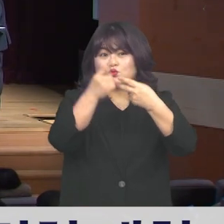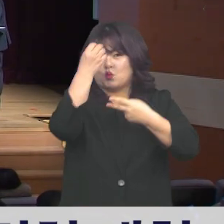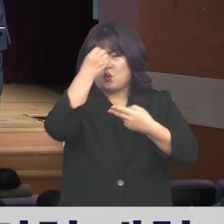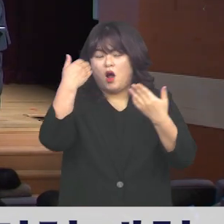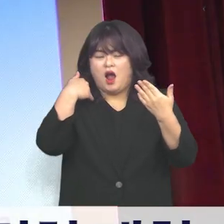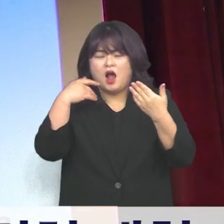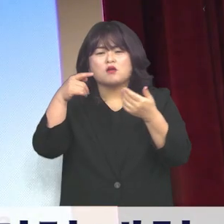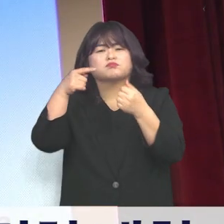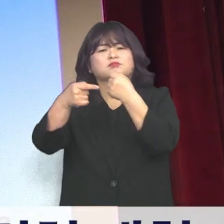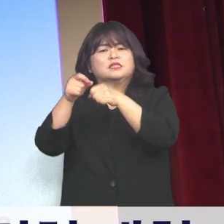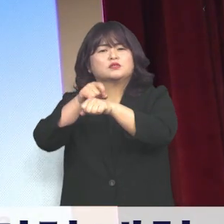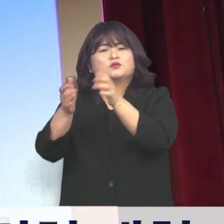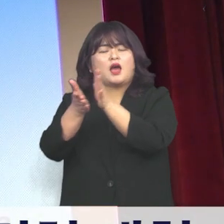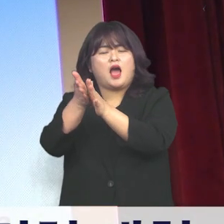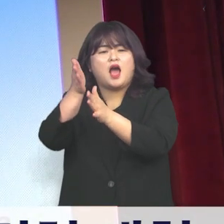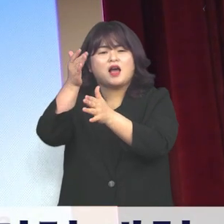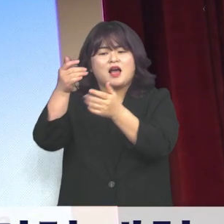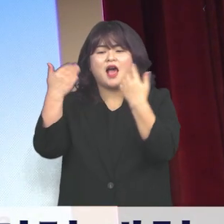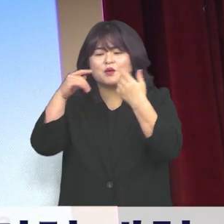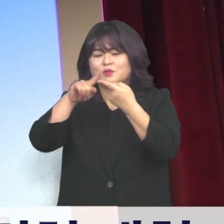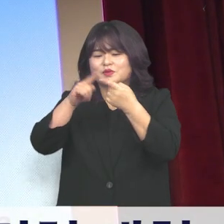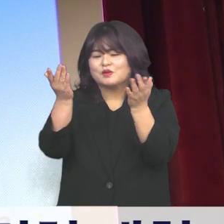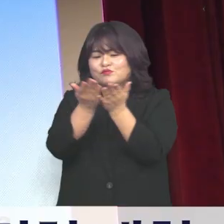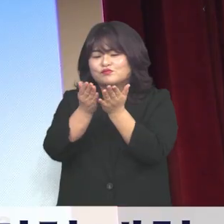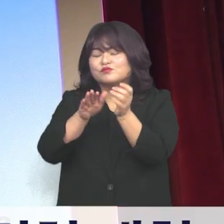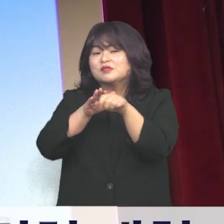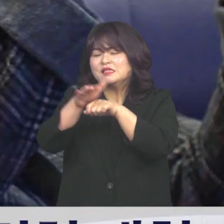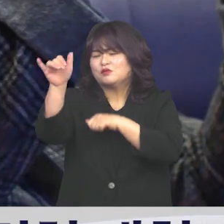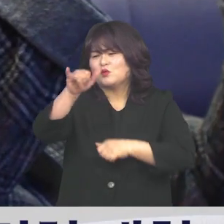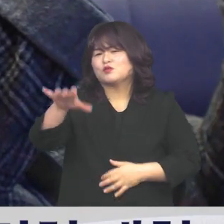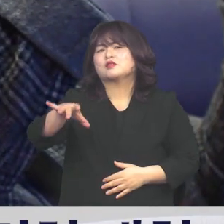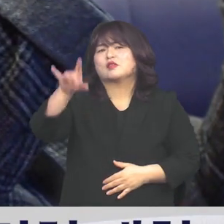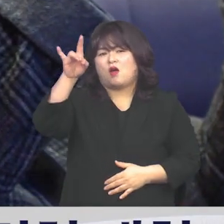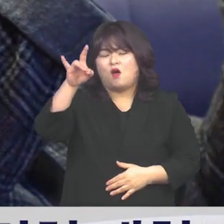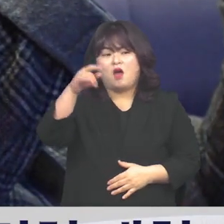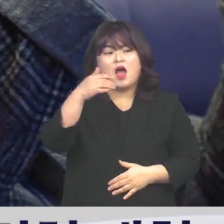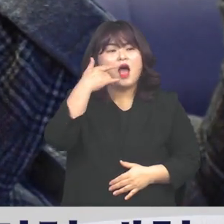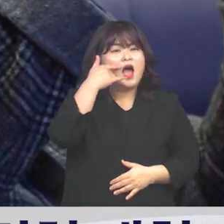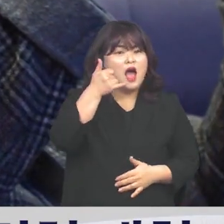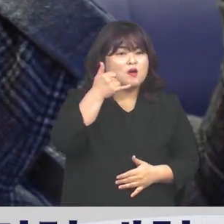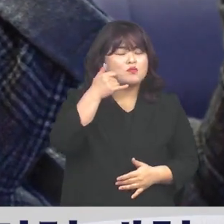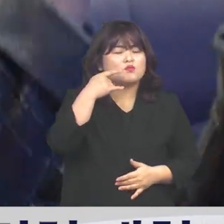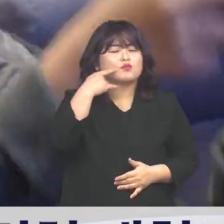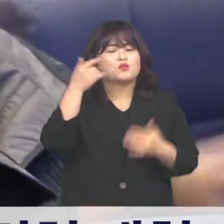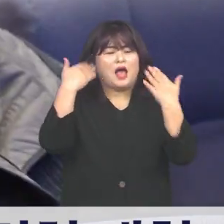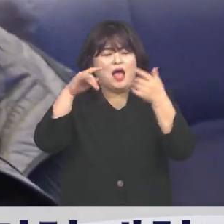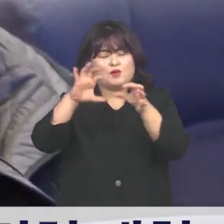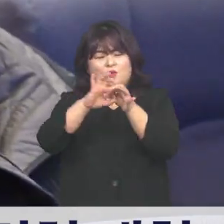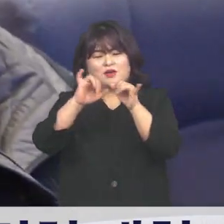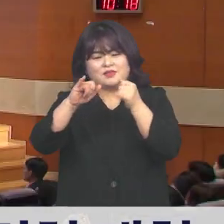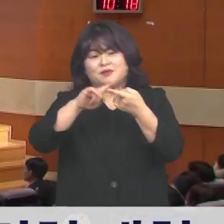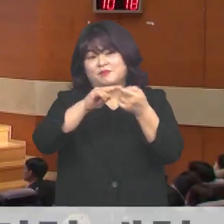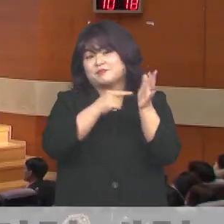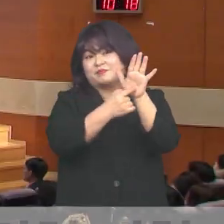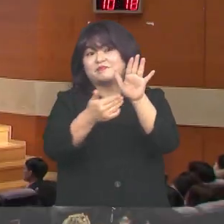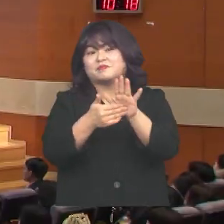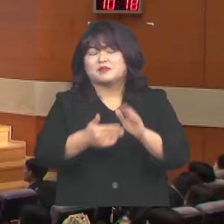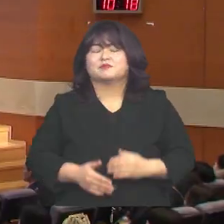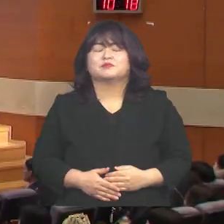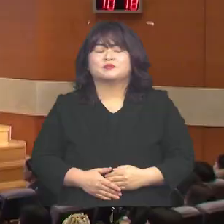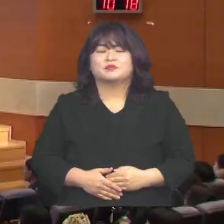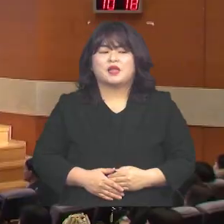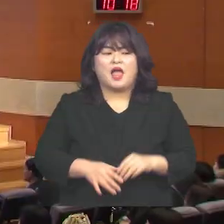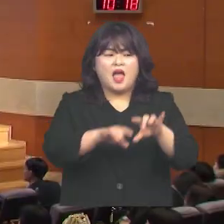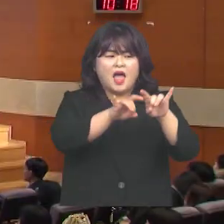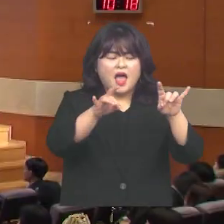통학로를 분석한 전국 최초의 맞춤형 학교 제설지도를 학부모와 학교 관계자에게 처음 공개했습니다.